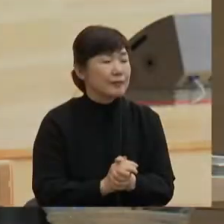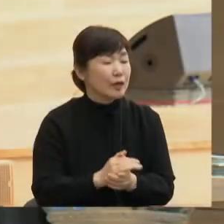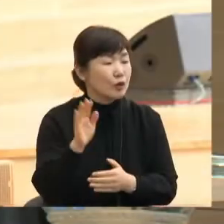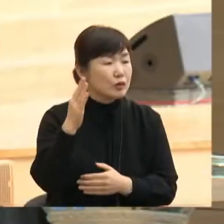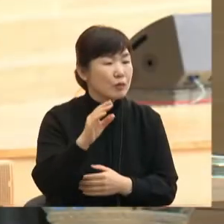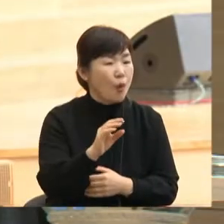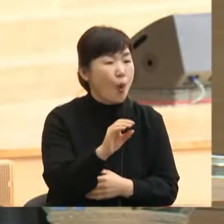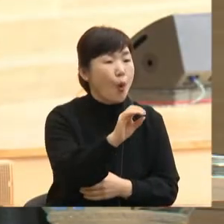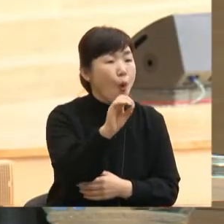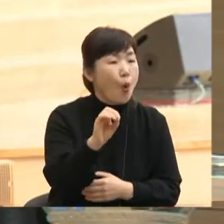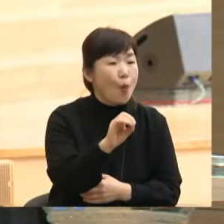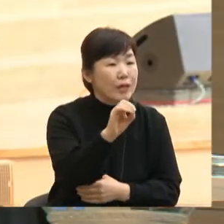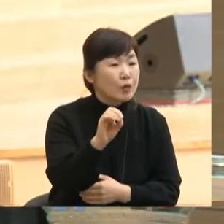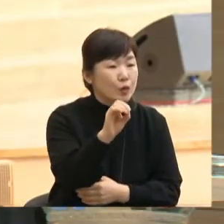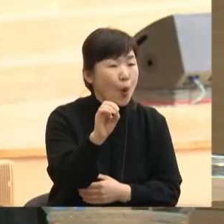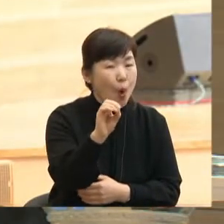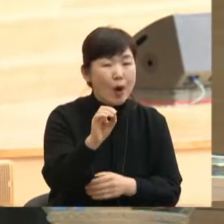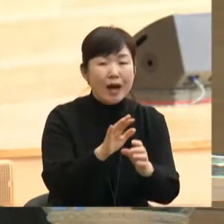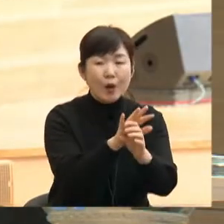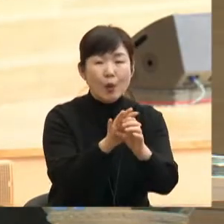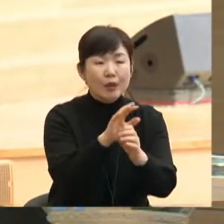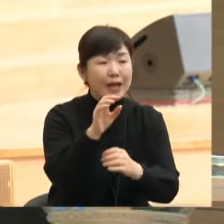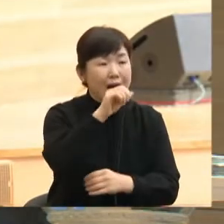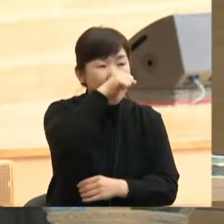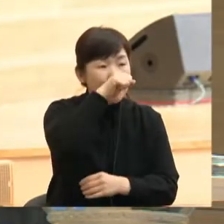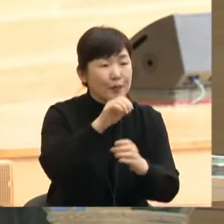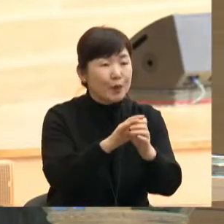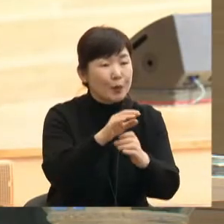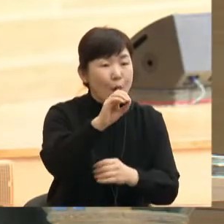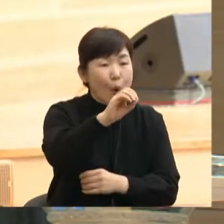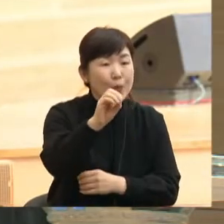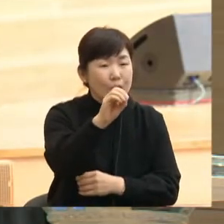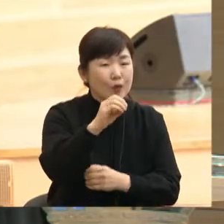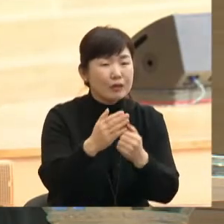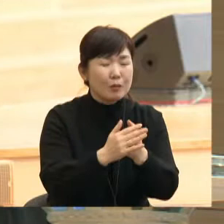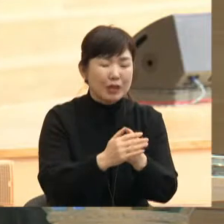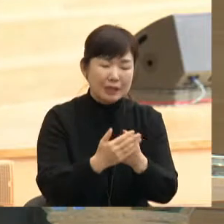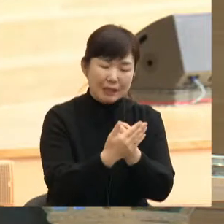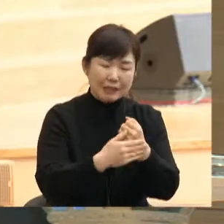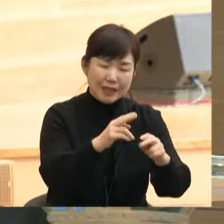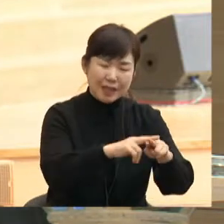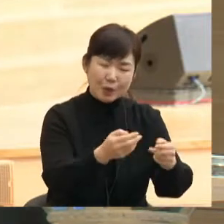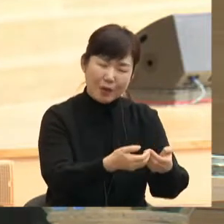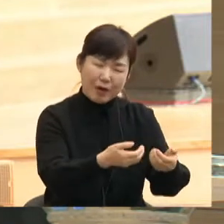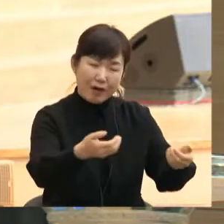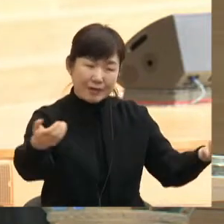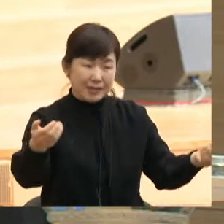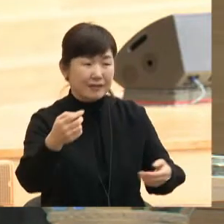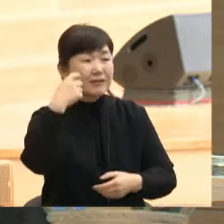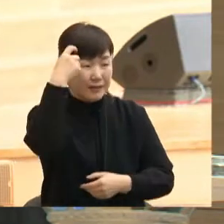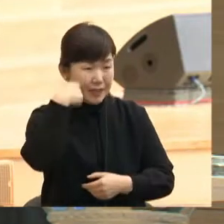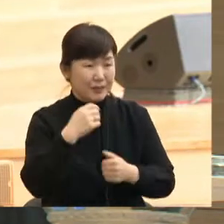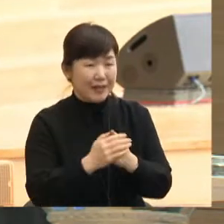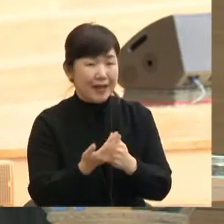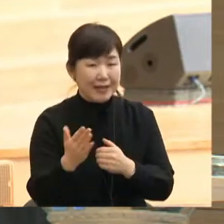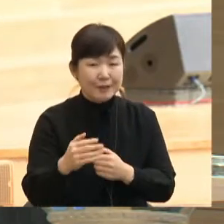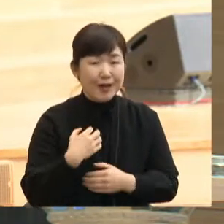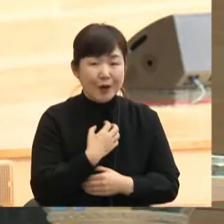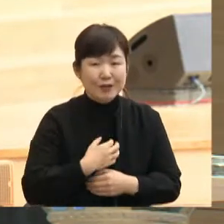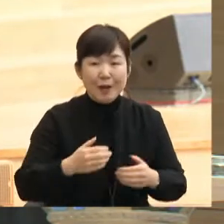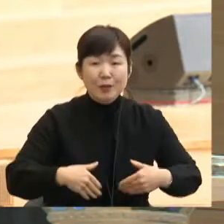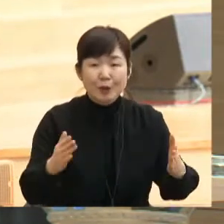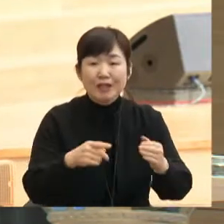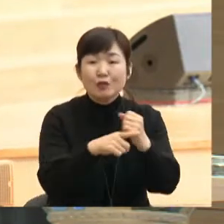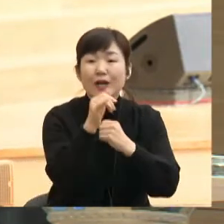요즘 오미크론 때문에 우리가 은혜의 자리에서 조금 멀어진 인생을 살아가고 있습니다. 여러분, 그런데 걱정하지 않아도 될 이유가 있는데